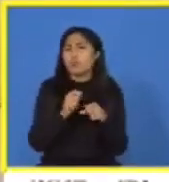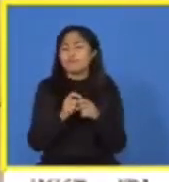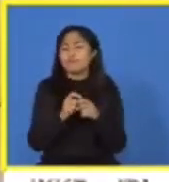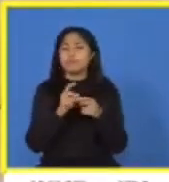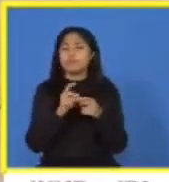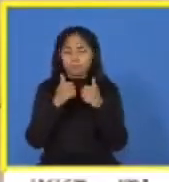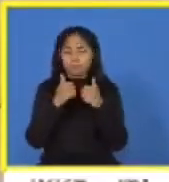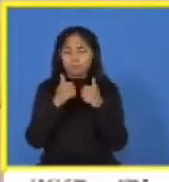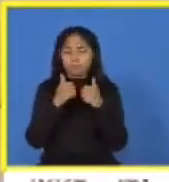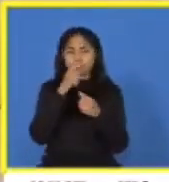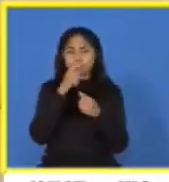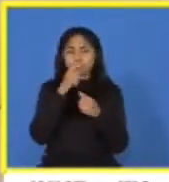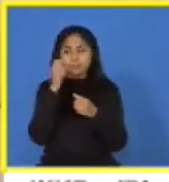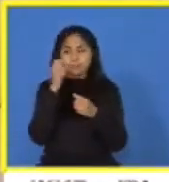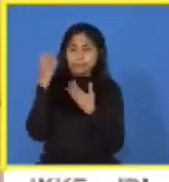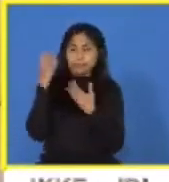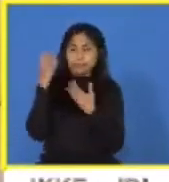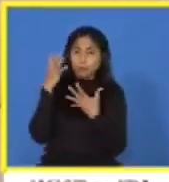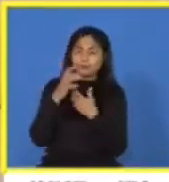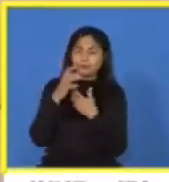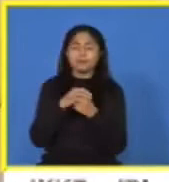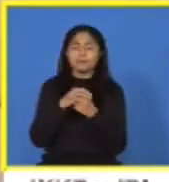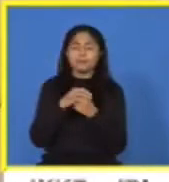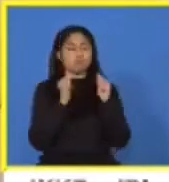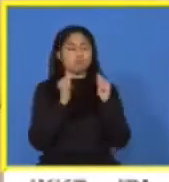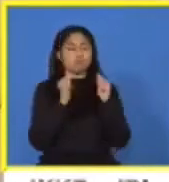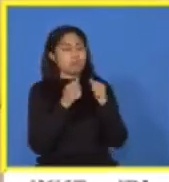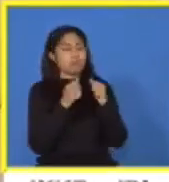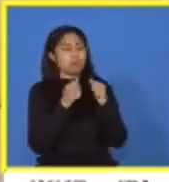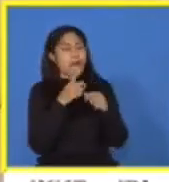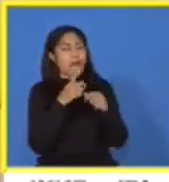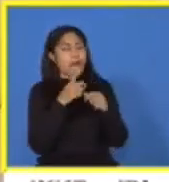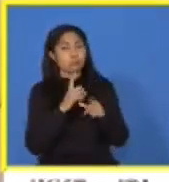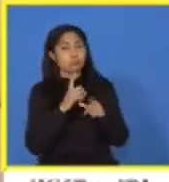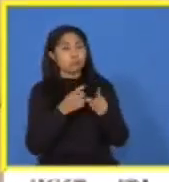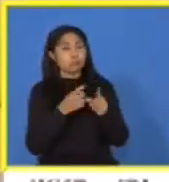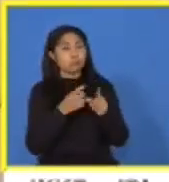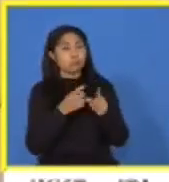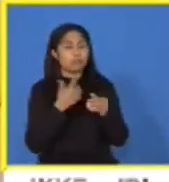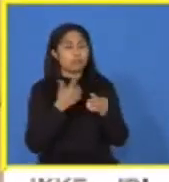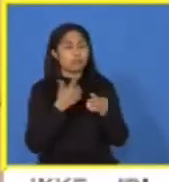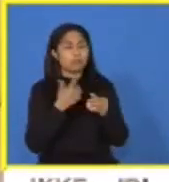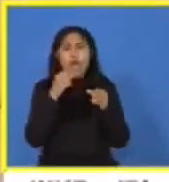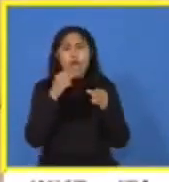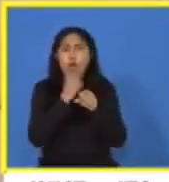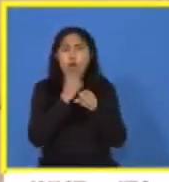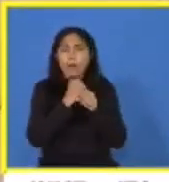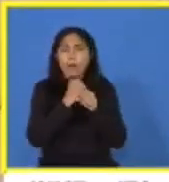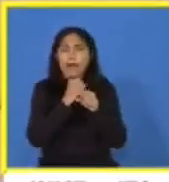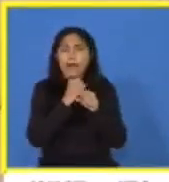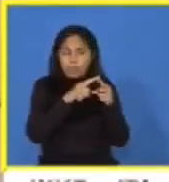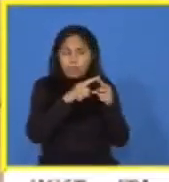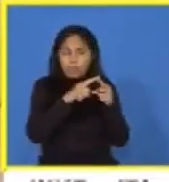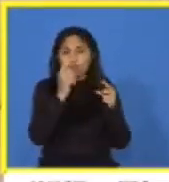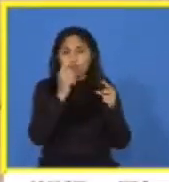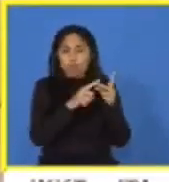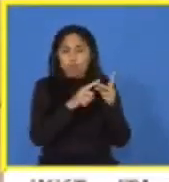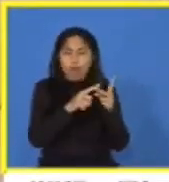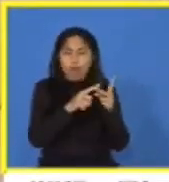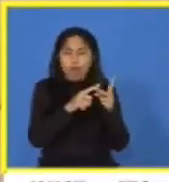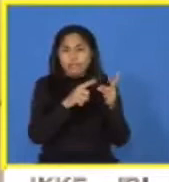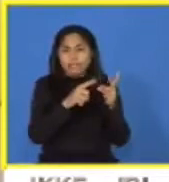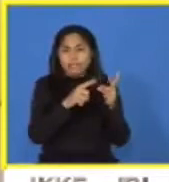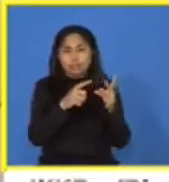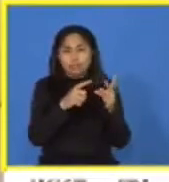kita lihat angka antara gelombang 1 dan gelombang 3 sangat jauh. Itu tentu ada kenapa